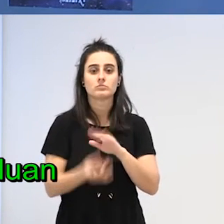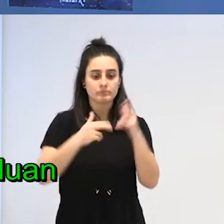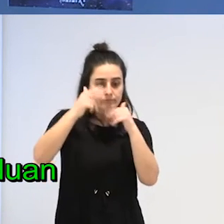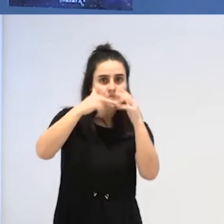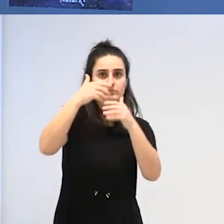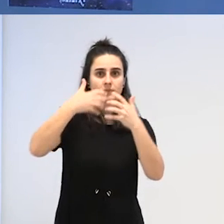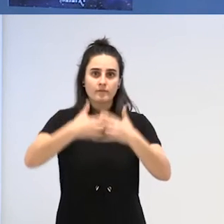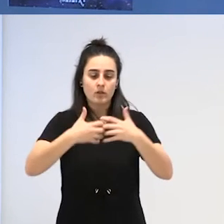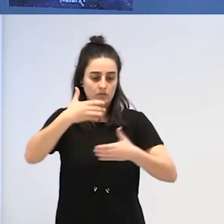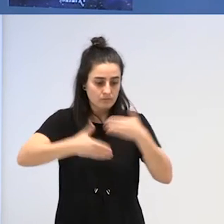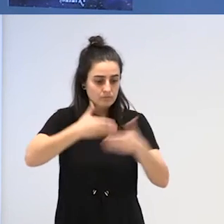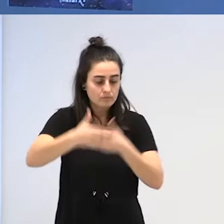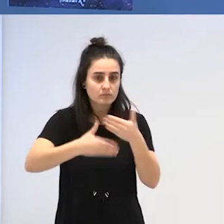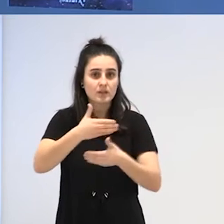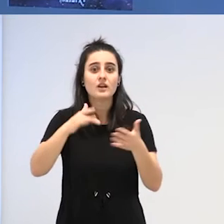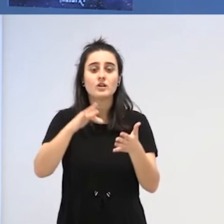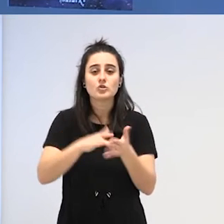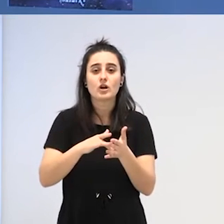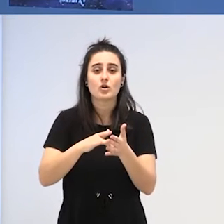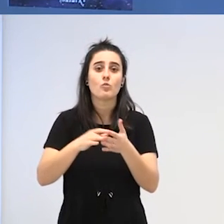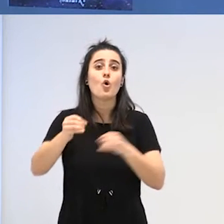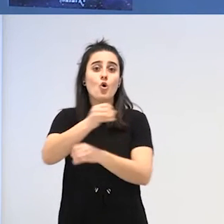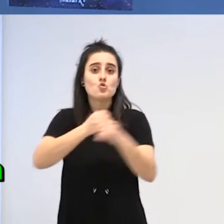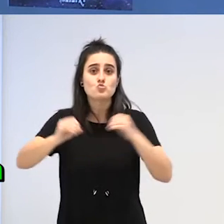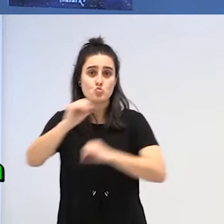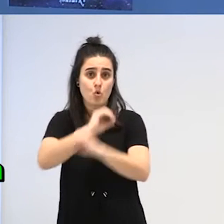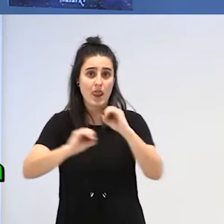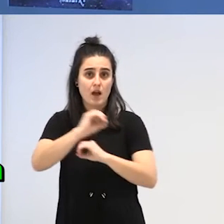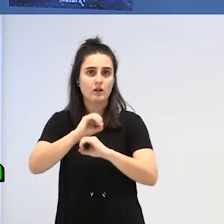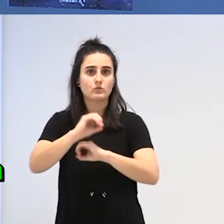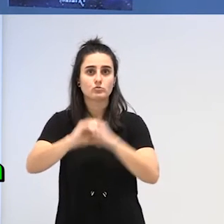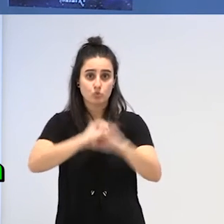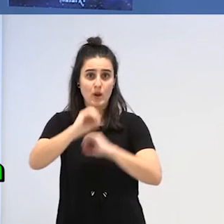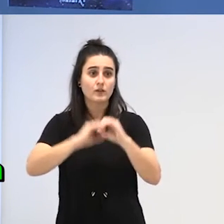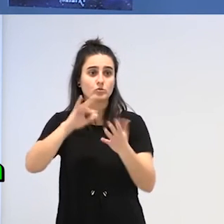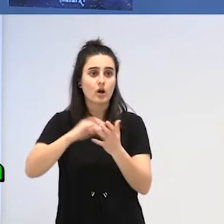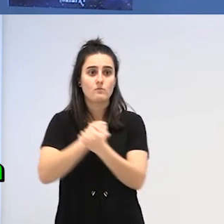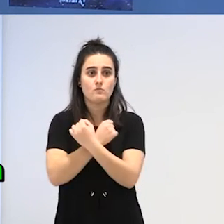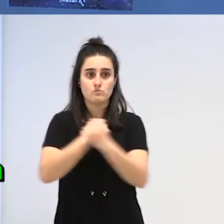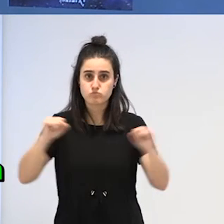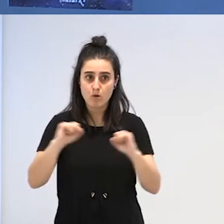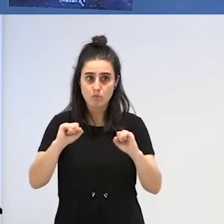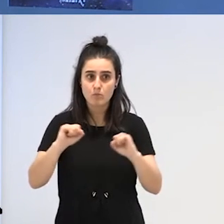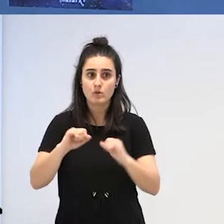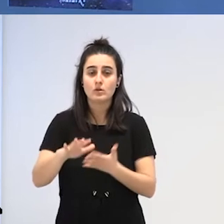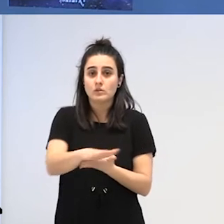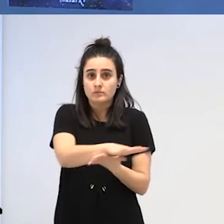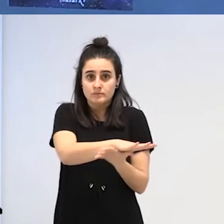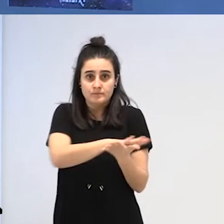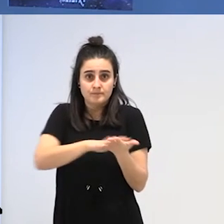handik gutxira, hondamendi nuklear batek Ego Euskal Herri osoa basamortu bihurtu egin zuen, eta Euskaldun guztiak